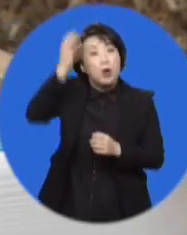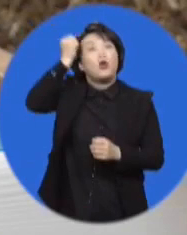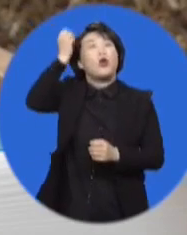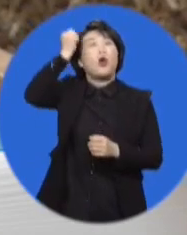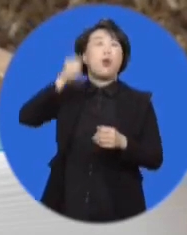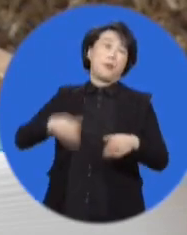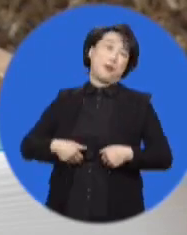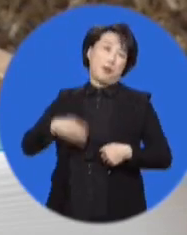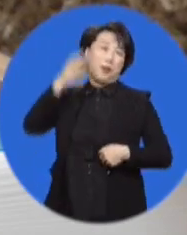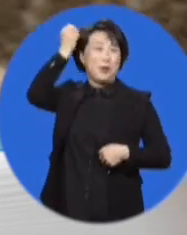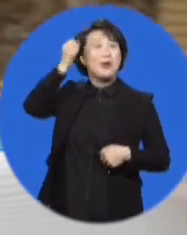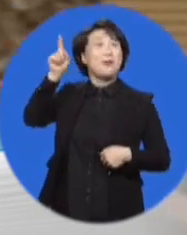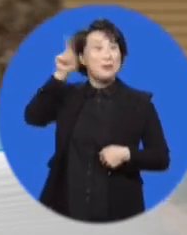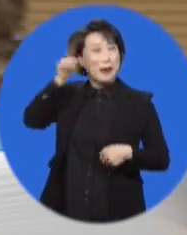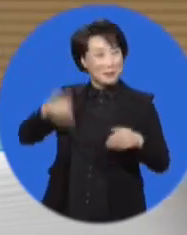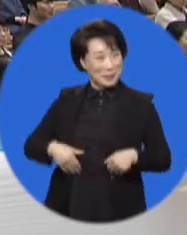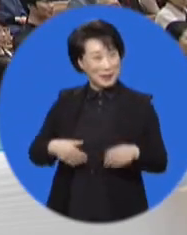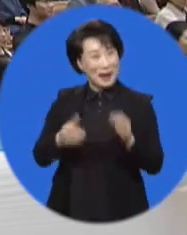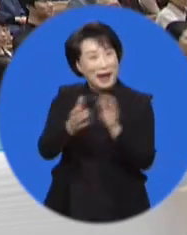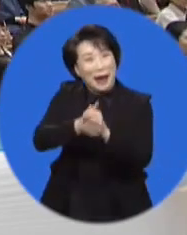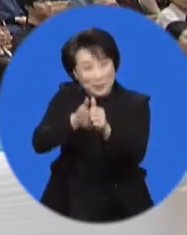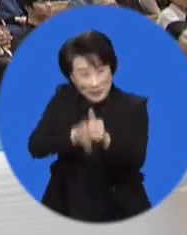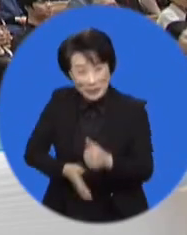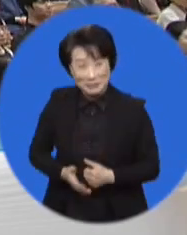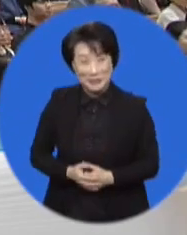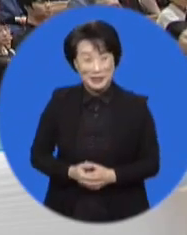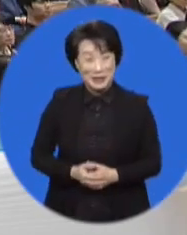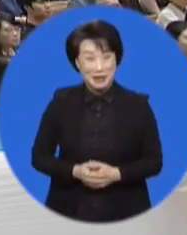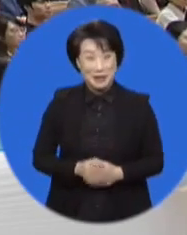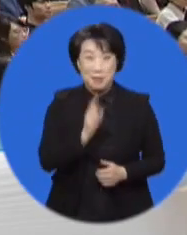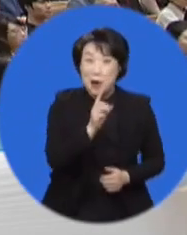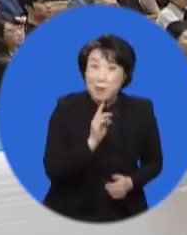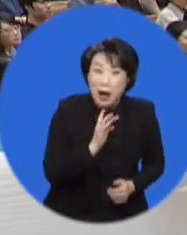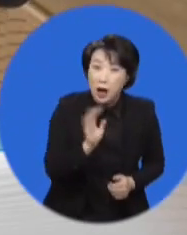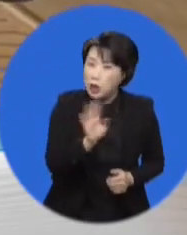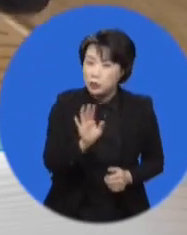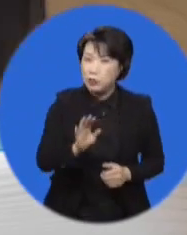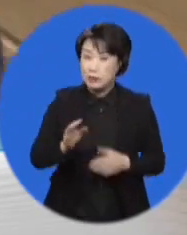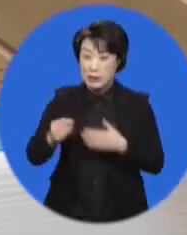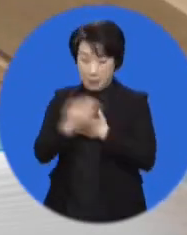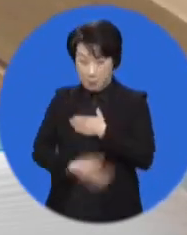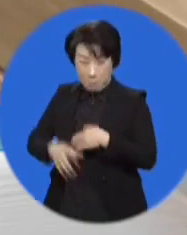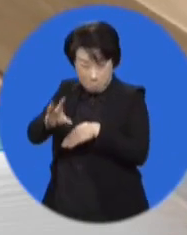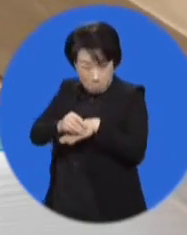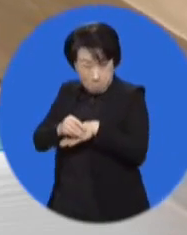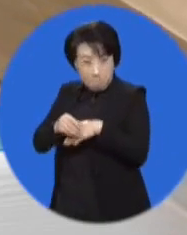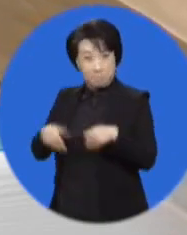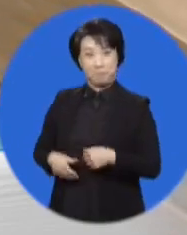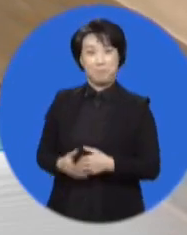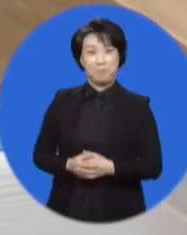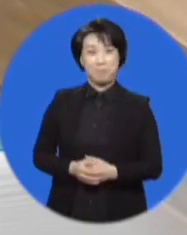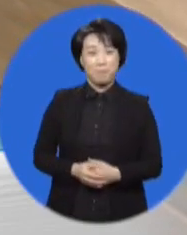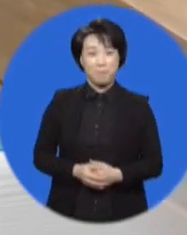네. 아멘에. 네. 말로만 아니라 속에 젖어 있어야 된다. 이 말이요. 네.